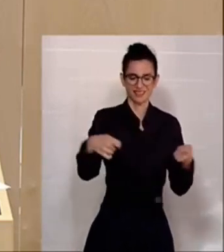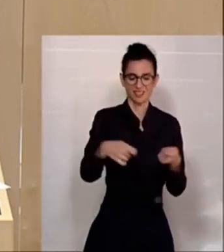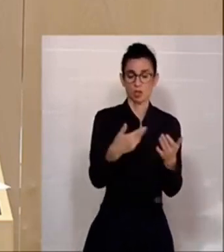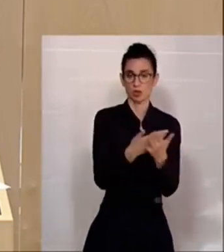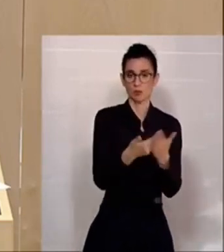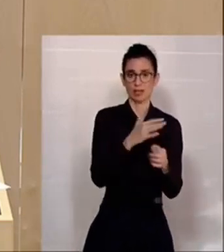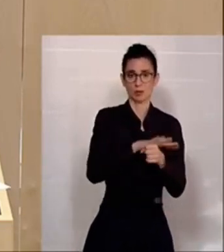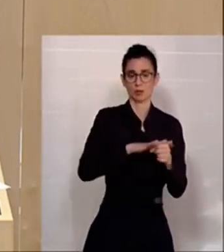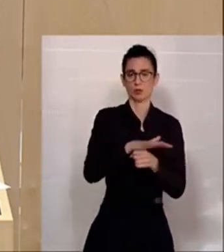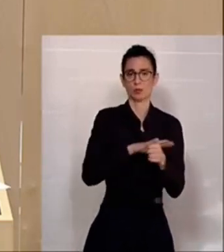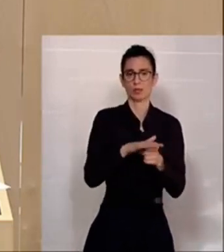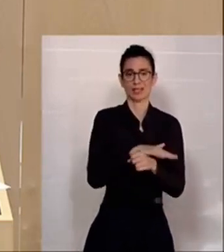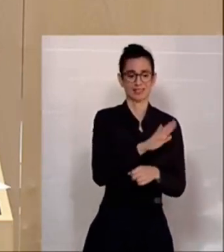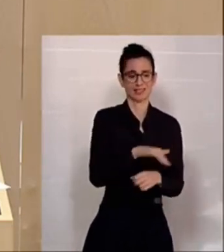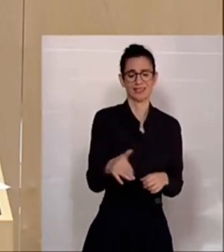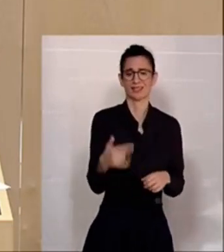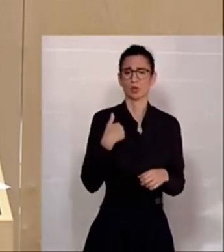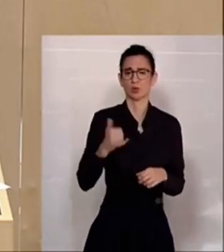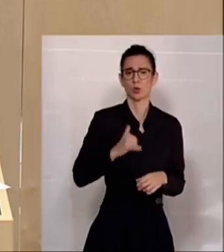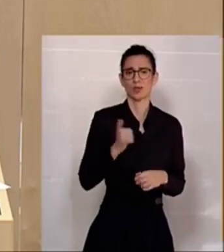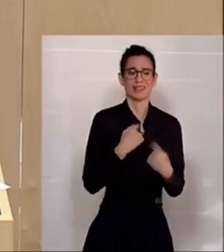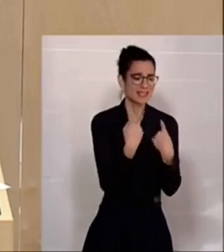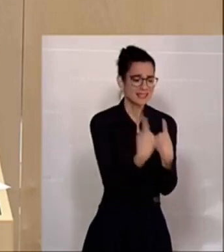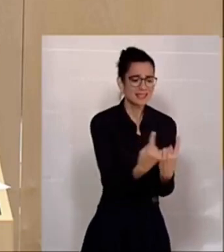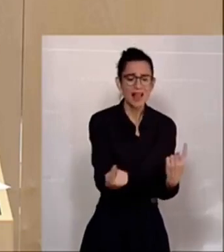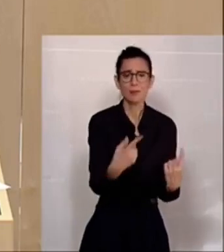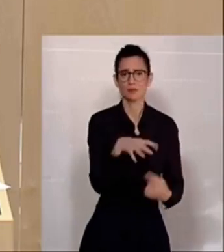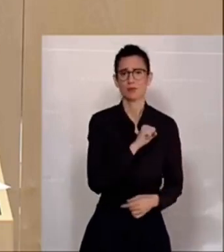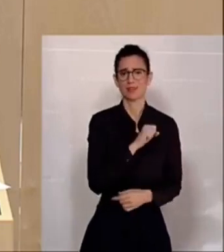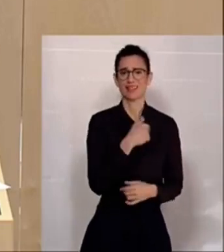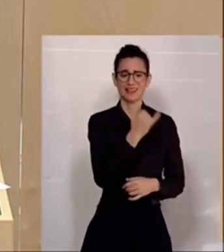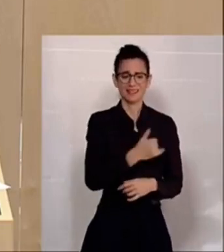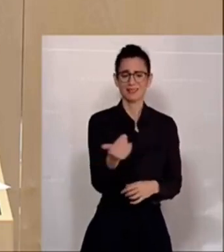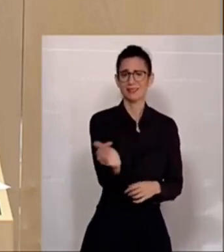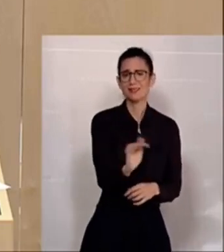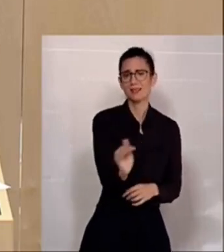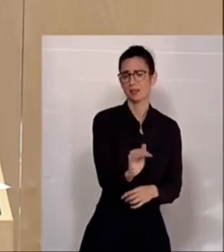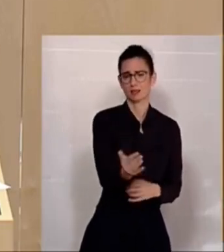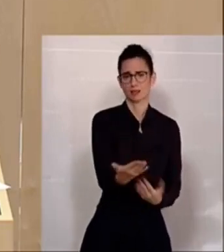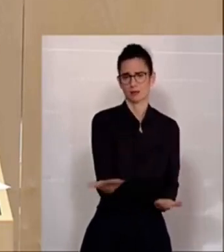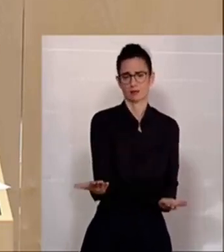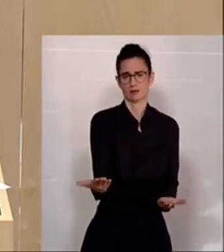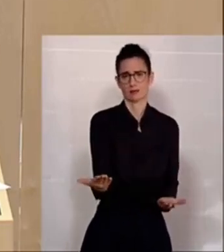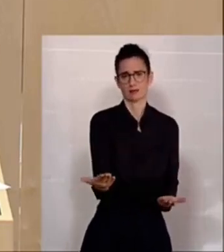bildungsbereich den kindern und jugendlichen selbst zugute jedes kind